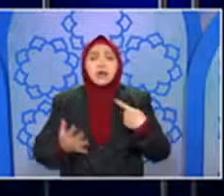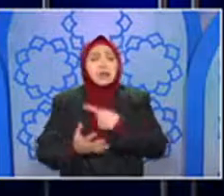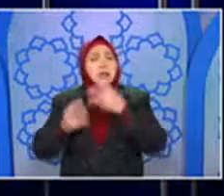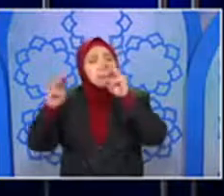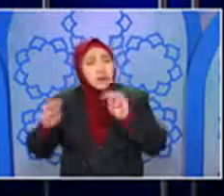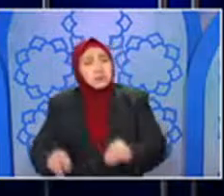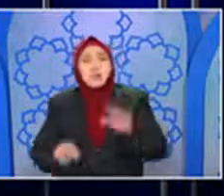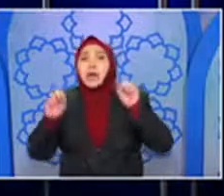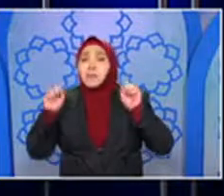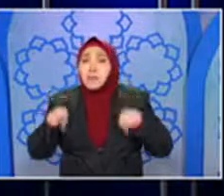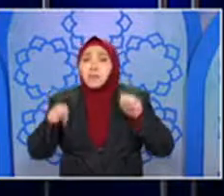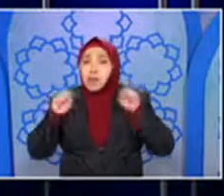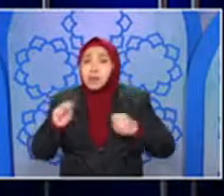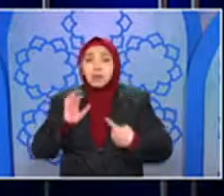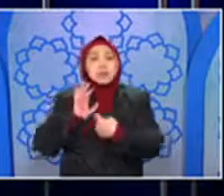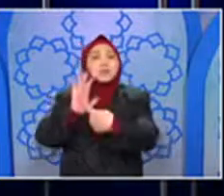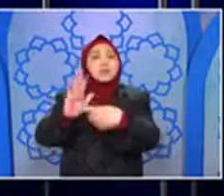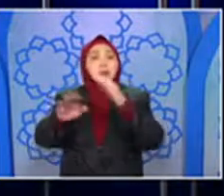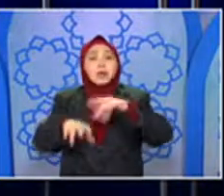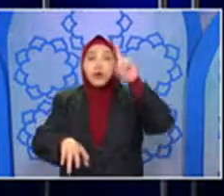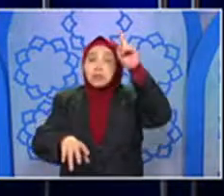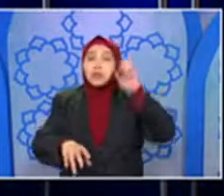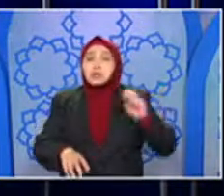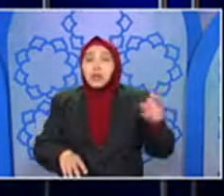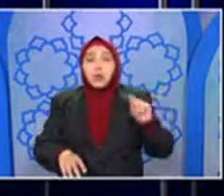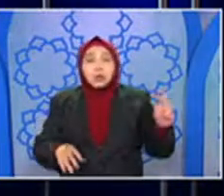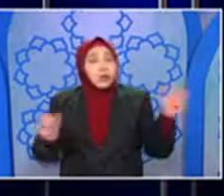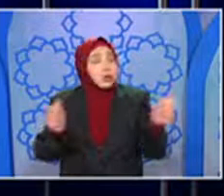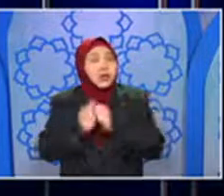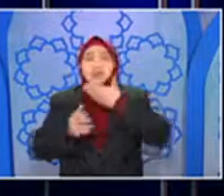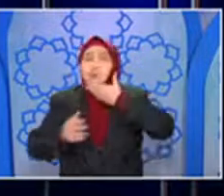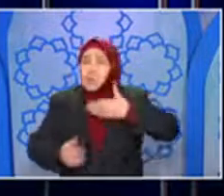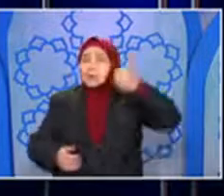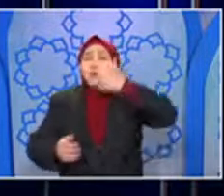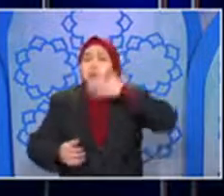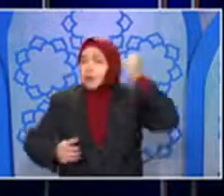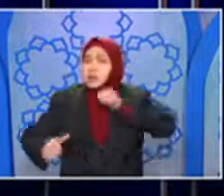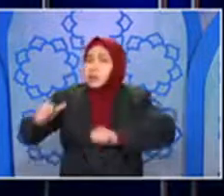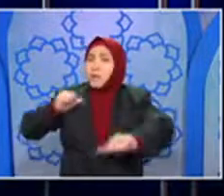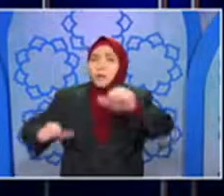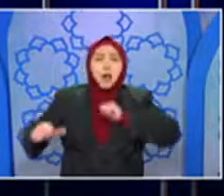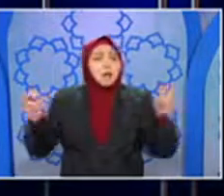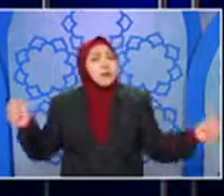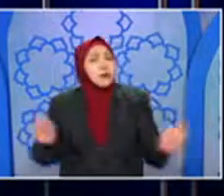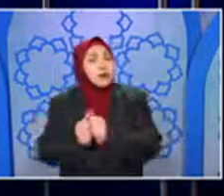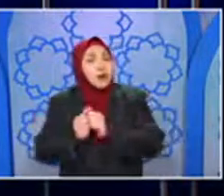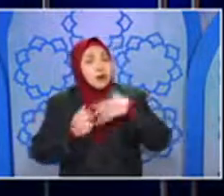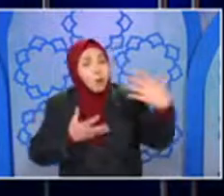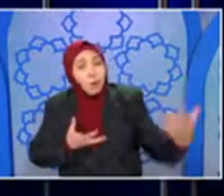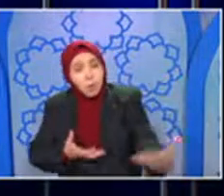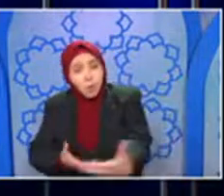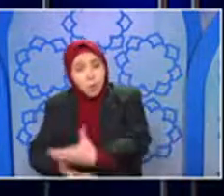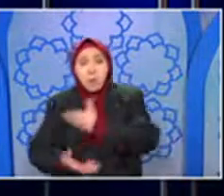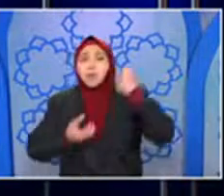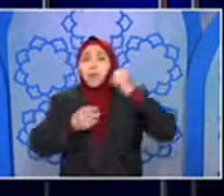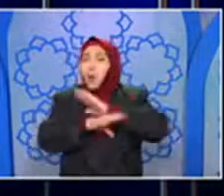boleh present di hadapan Allah Subhanahu wa taala dengan sebaik-baik watak, dengan menceduk segala ajaran yang